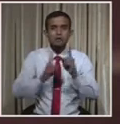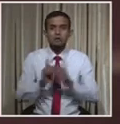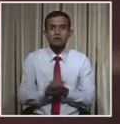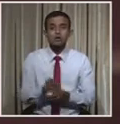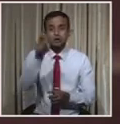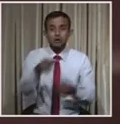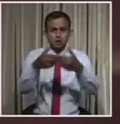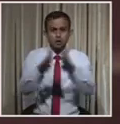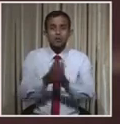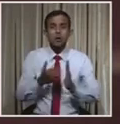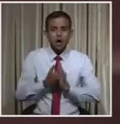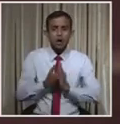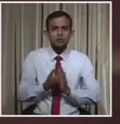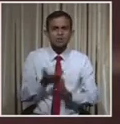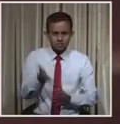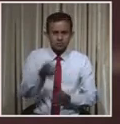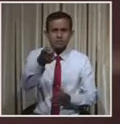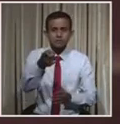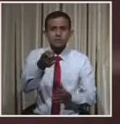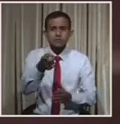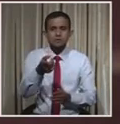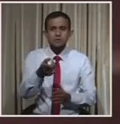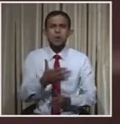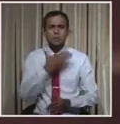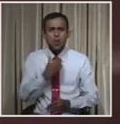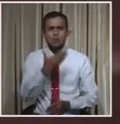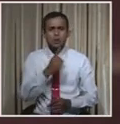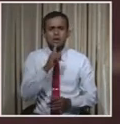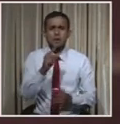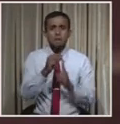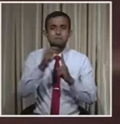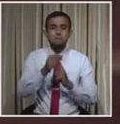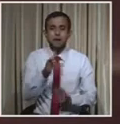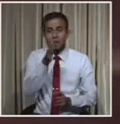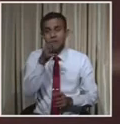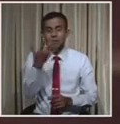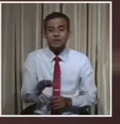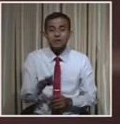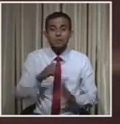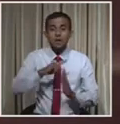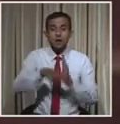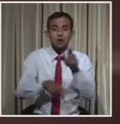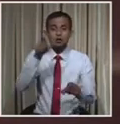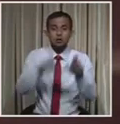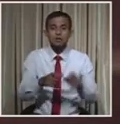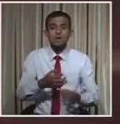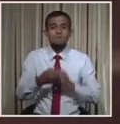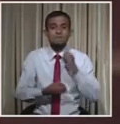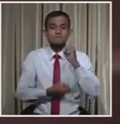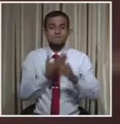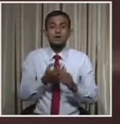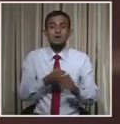තමුන් ආසලට ආත්ම ගෞරවයක් තියනවද මේ පල් බොරු කියලා මේ පාර්ලිමේන්තුව නොමග යවලා මේ රටේ මිනිස්සු අතර වෛරය ඇති